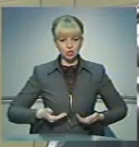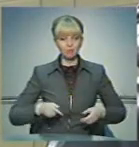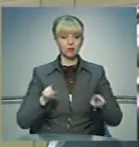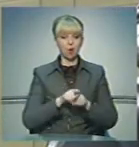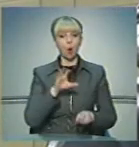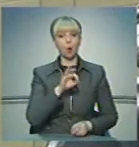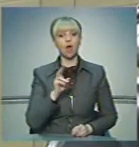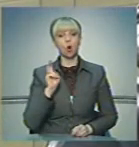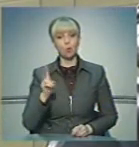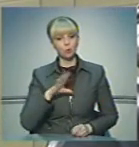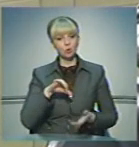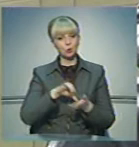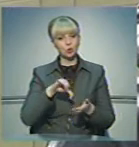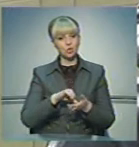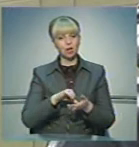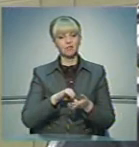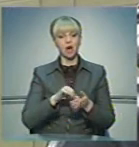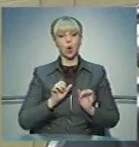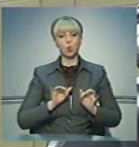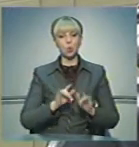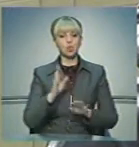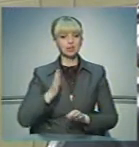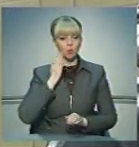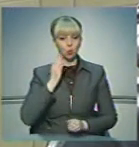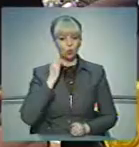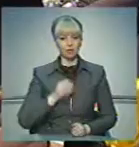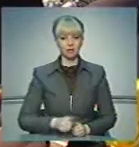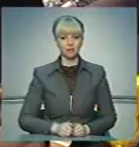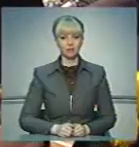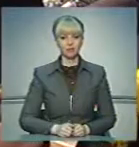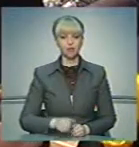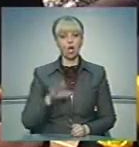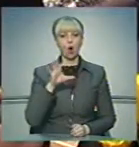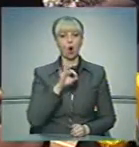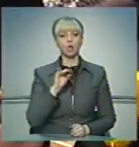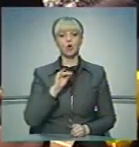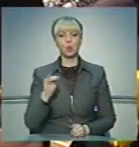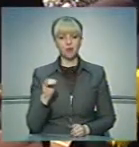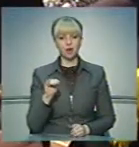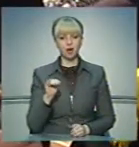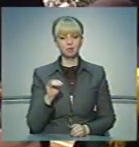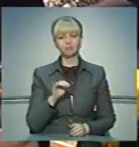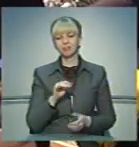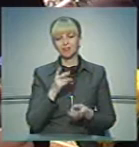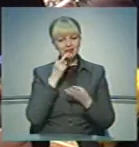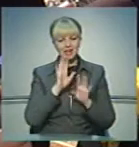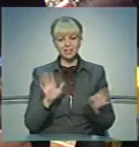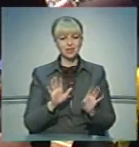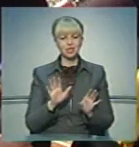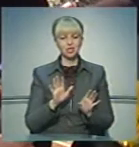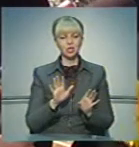Ольга Кобилянська була учасницею феміністичного руху на Буковині. Ольга Юліанівна, незважаючи